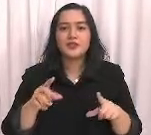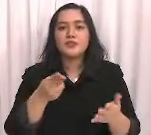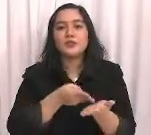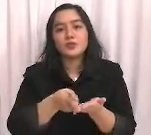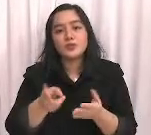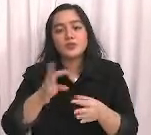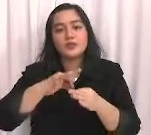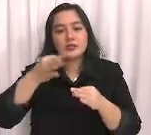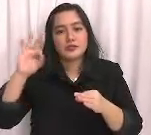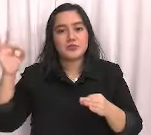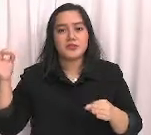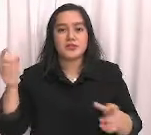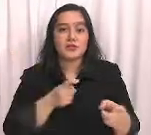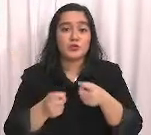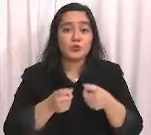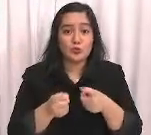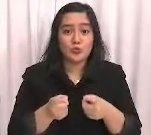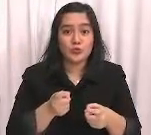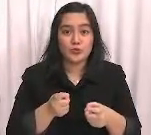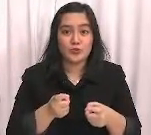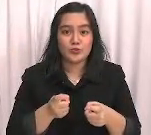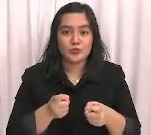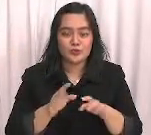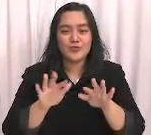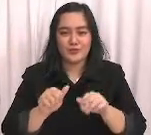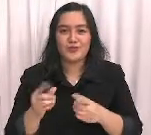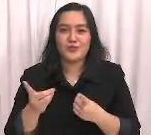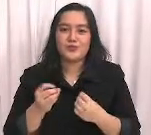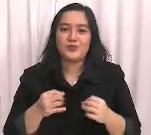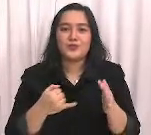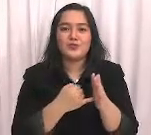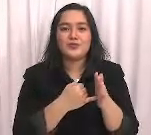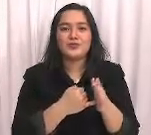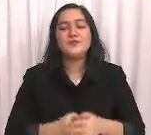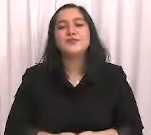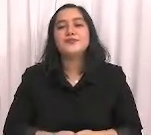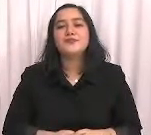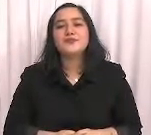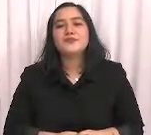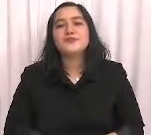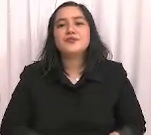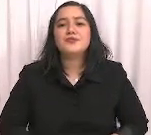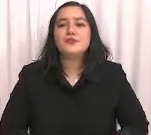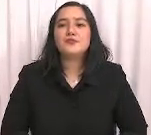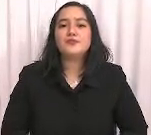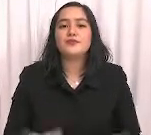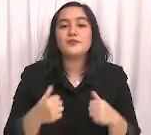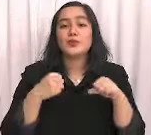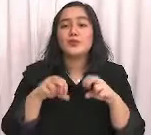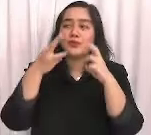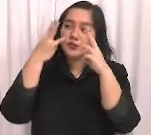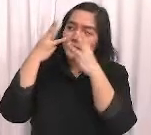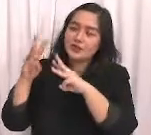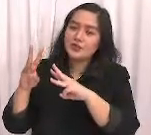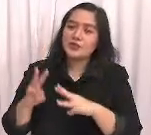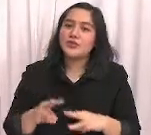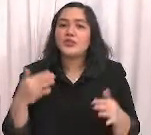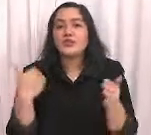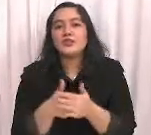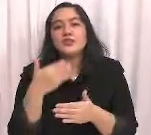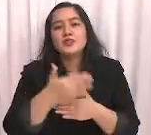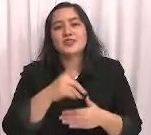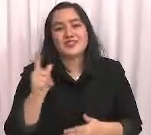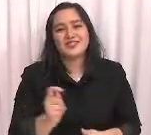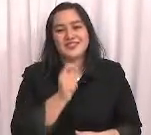natin itong gawin. Yeah. So, dyan lang po kayo. Sa susunod na Tuesday, babalik po kami at i-discuss ulit ang